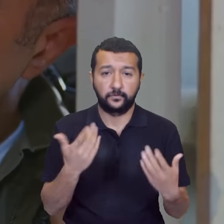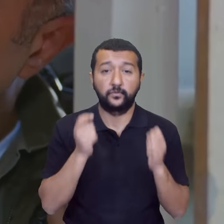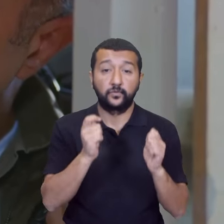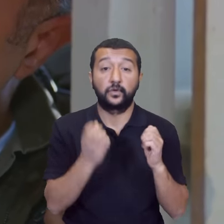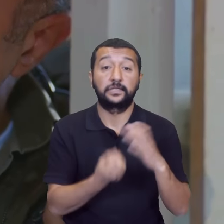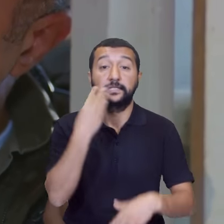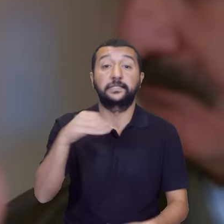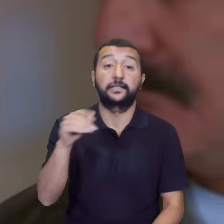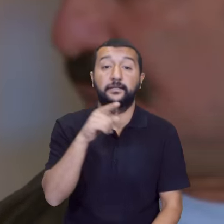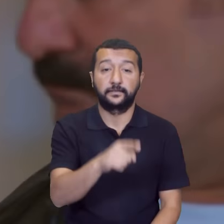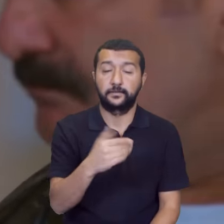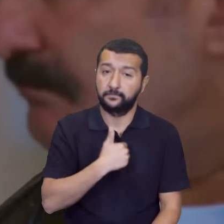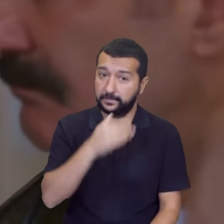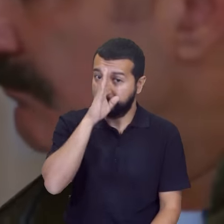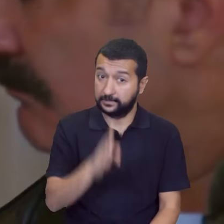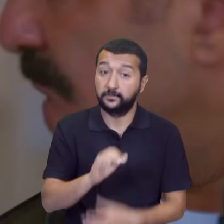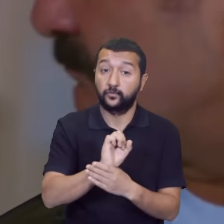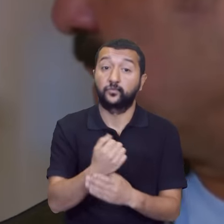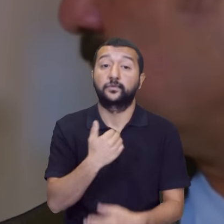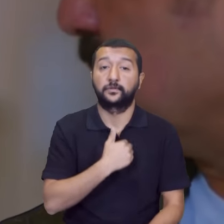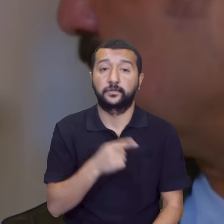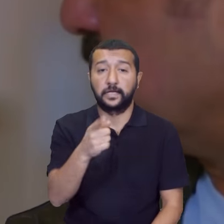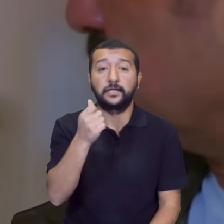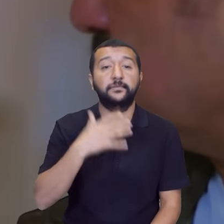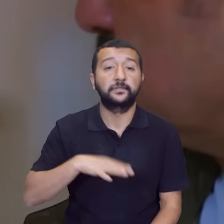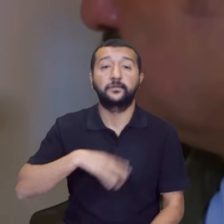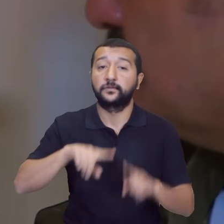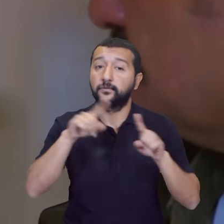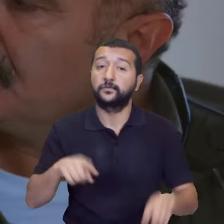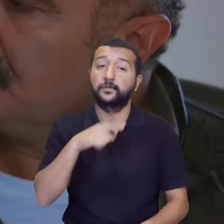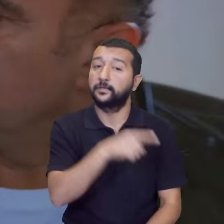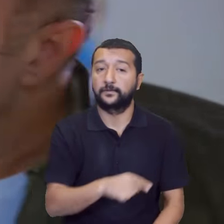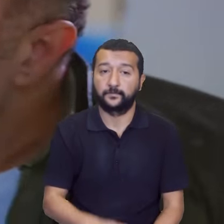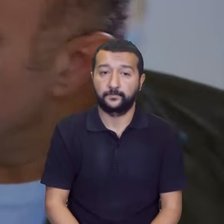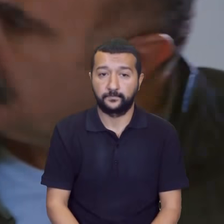Zorlanırsın satarken. Ben ciddiyim usta. Ne kadar istiyorsun sen bu dükkana?